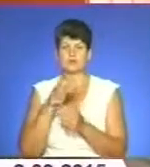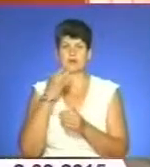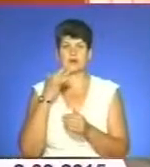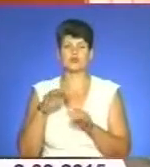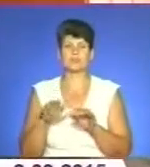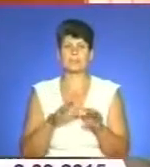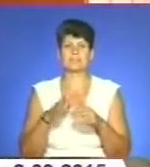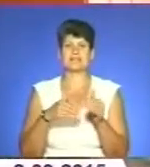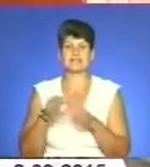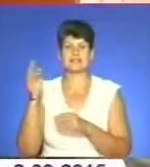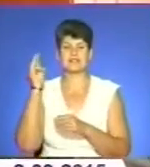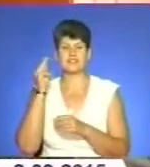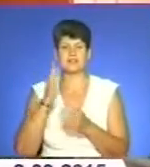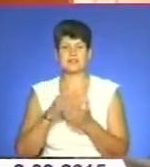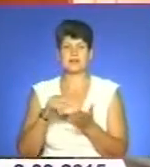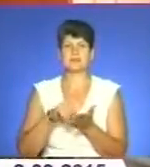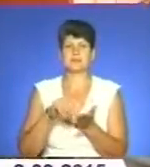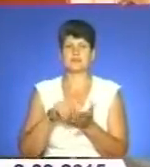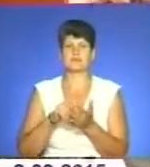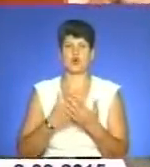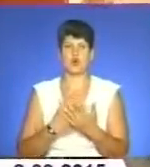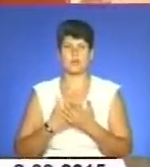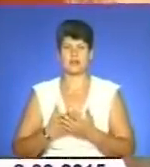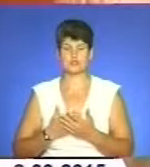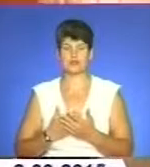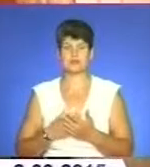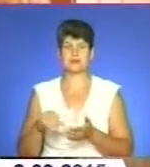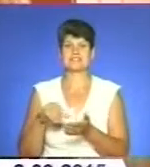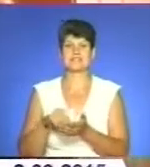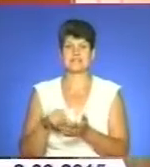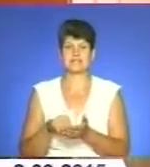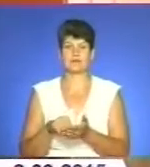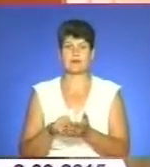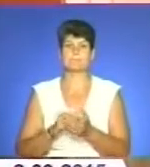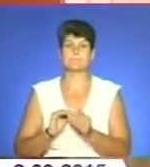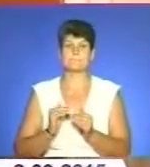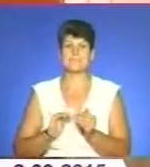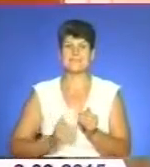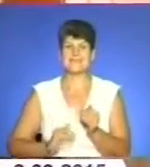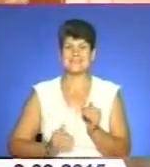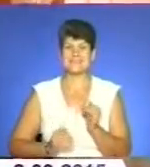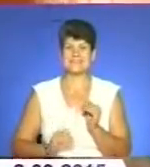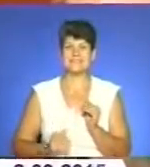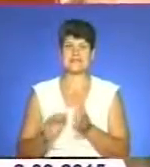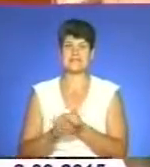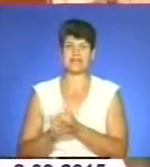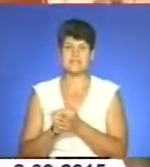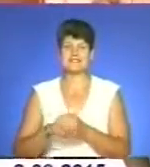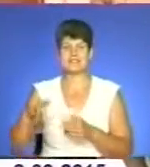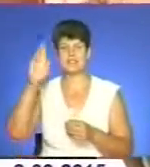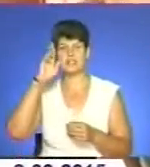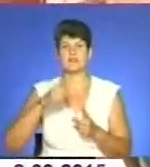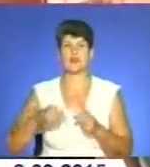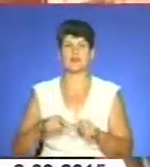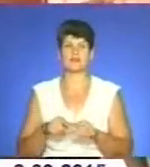практичних навчань, як для представників громадськості, для представників бізнес-асоціації, так і для державних органів виконавчої влади, це